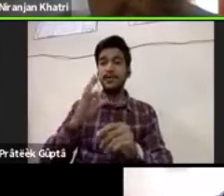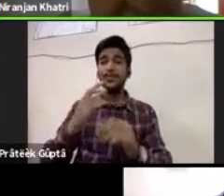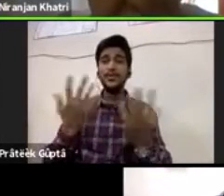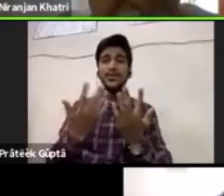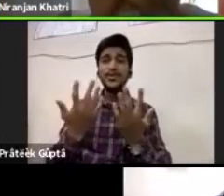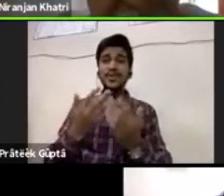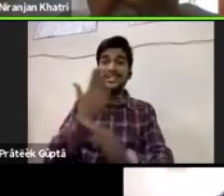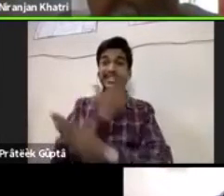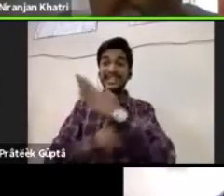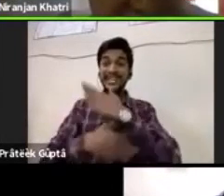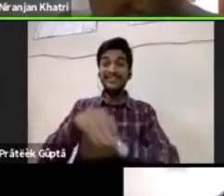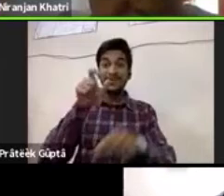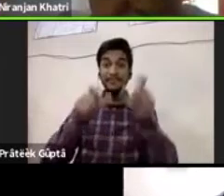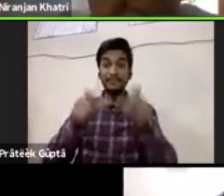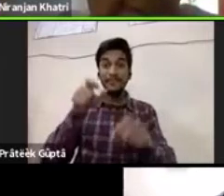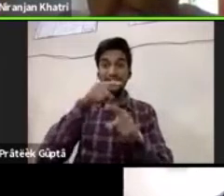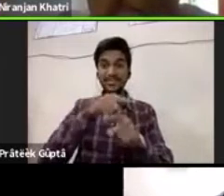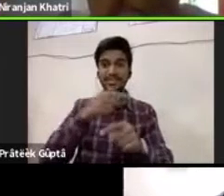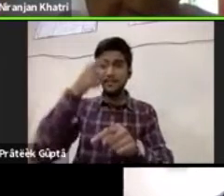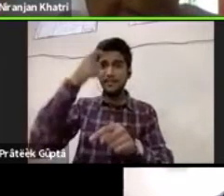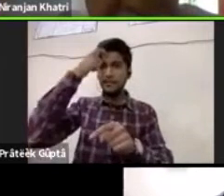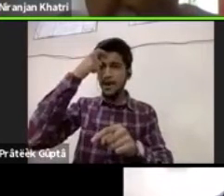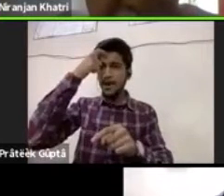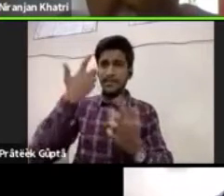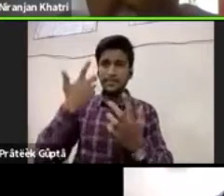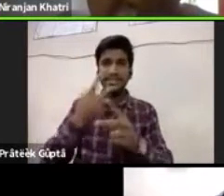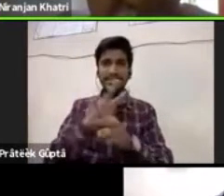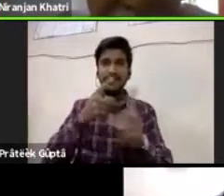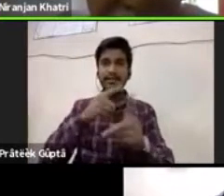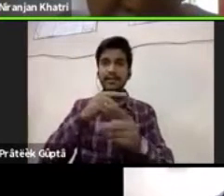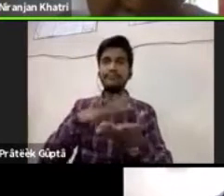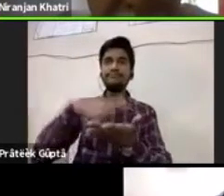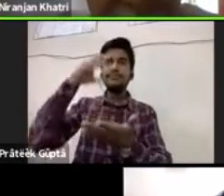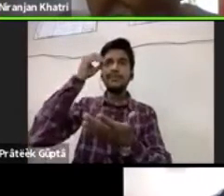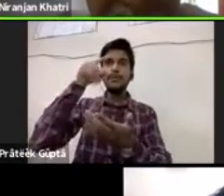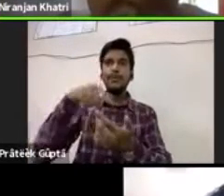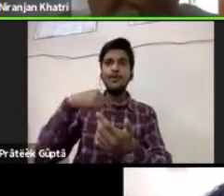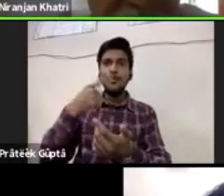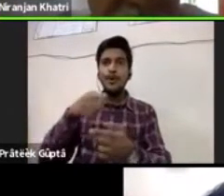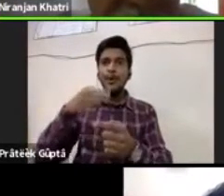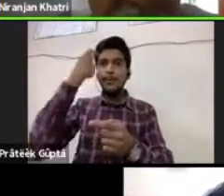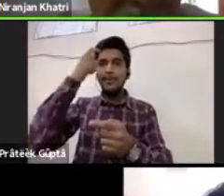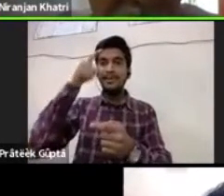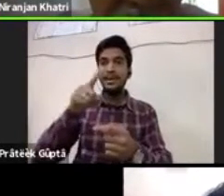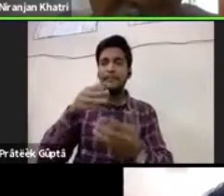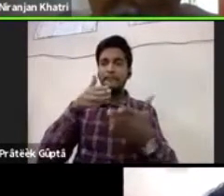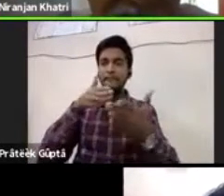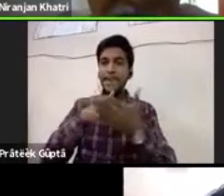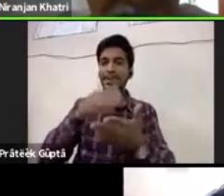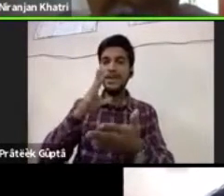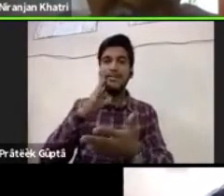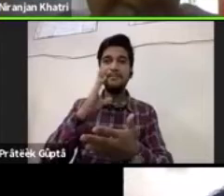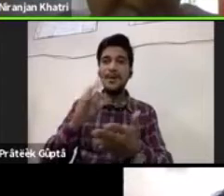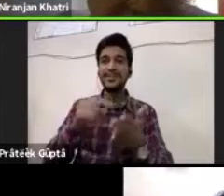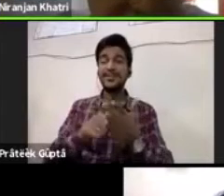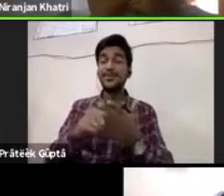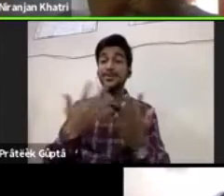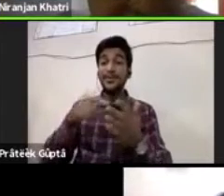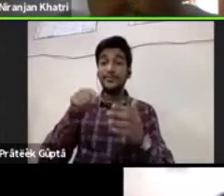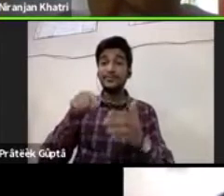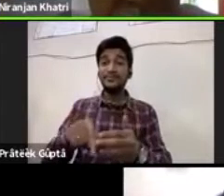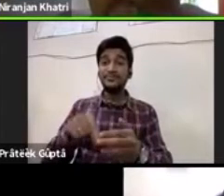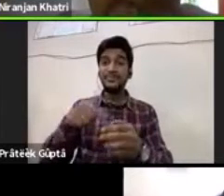दिव्यांग के बारे में और उनकी दिक्कतों के बारे में पता लगेगा और ये सब्जेक्ट मेन स्ट्रीम हो जाएगा. आज ये सब्जेक्ट मेन स्ट्रीम नहीं